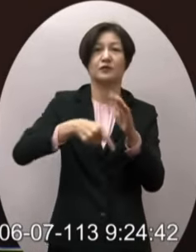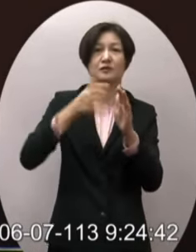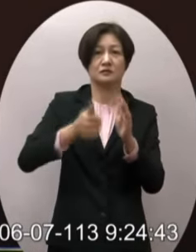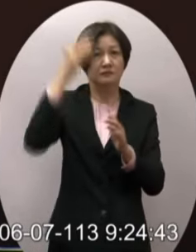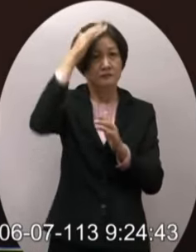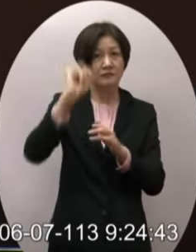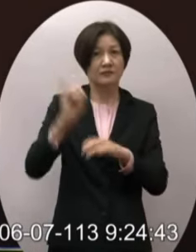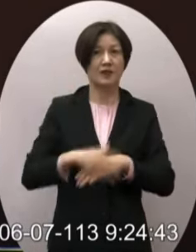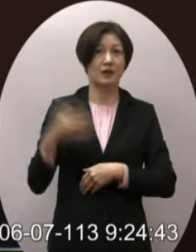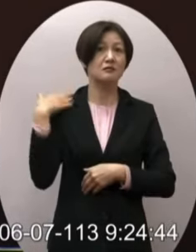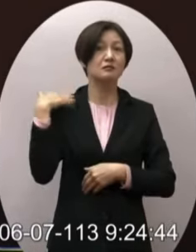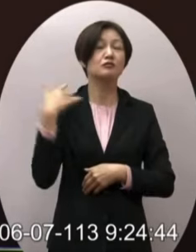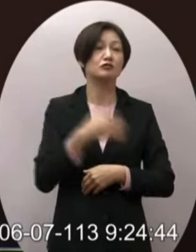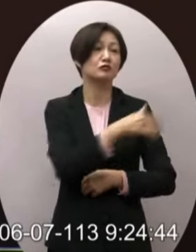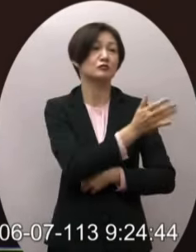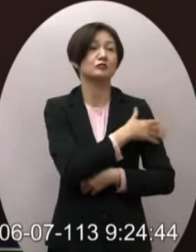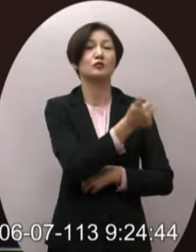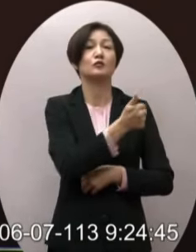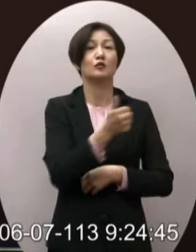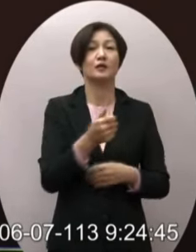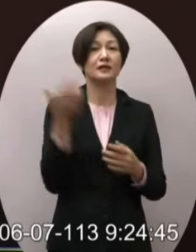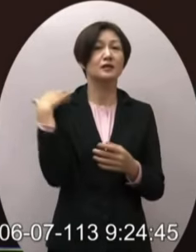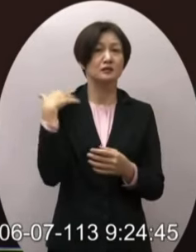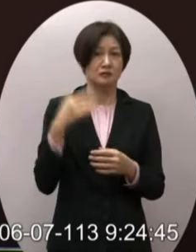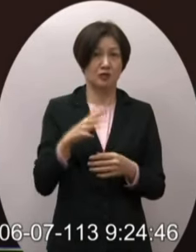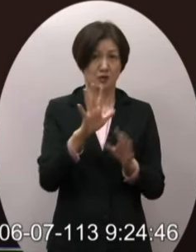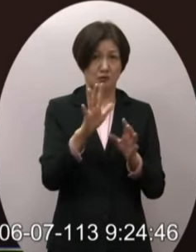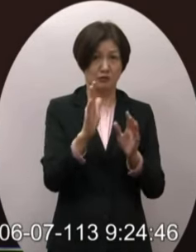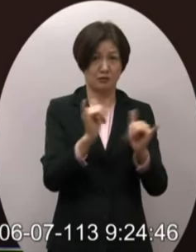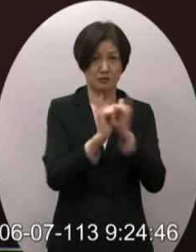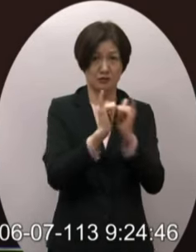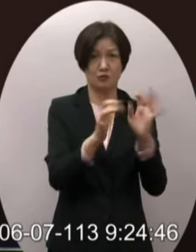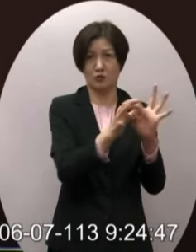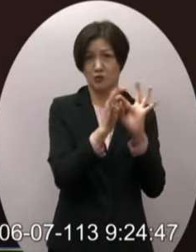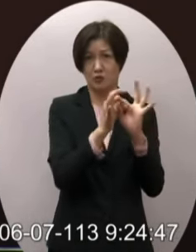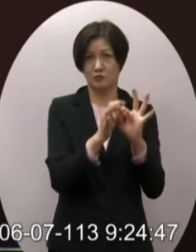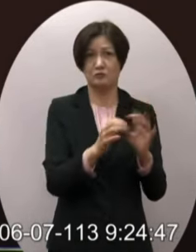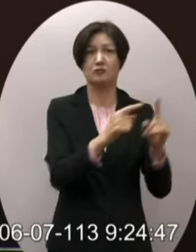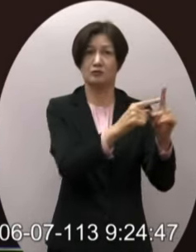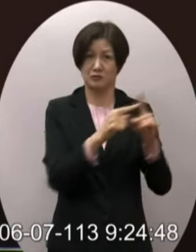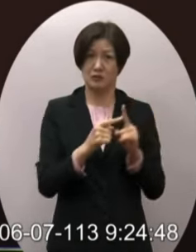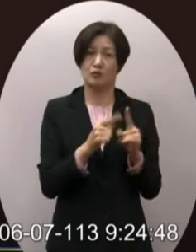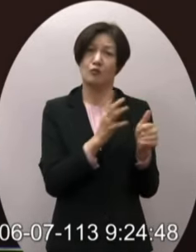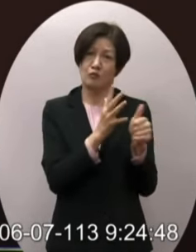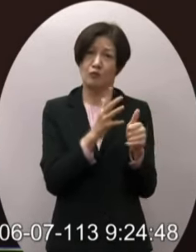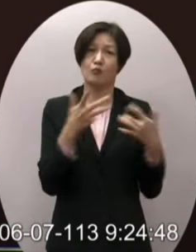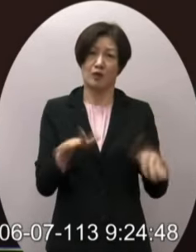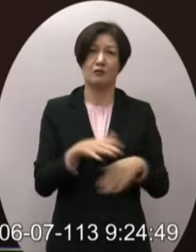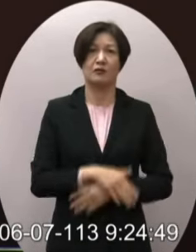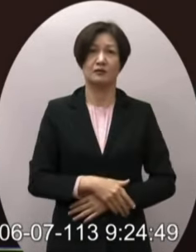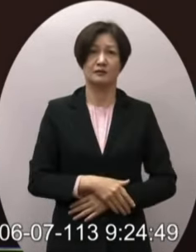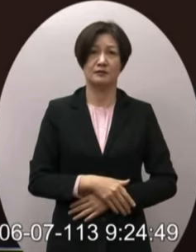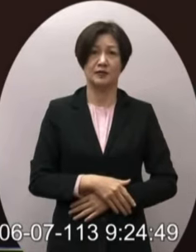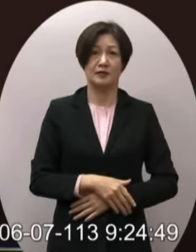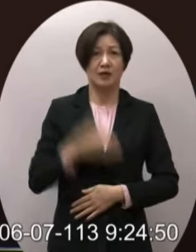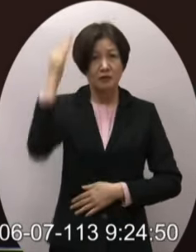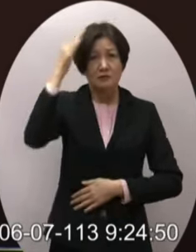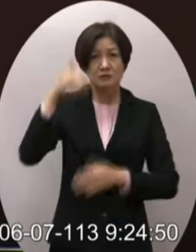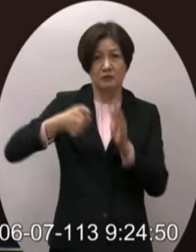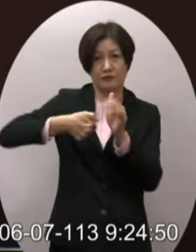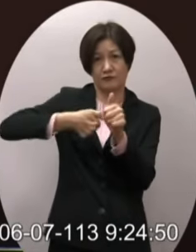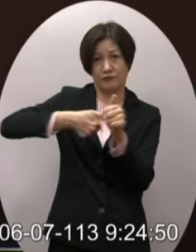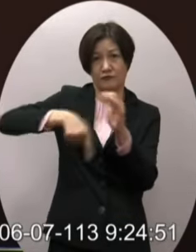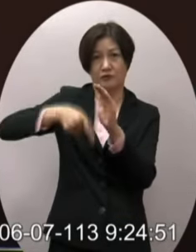含陈维廷等人在内的社会上有关系人员到立法院备询。郑丽君副院长当时这样